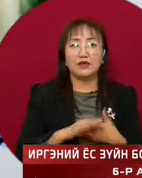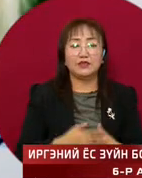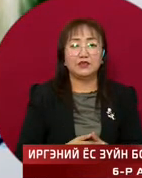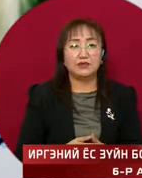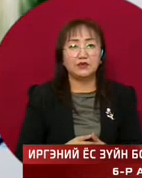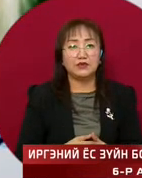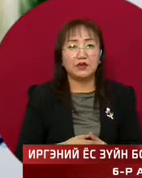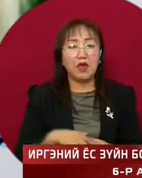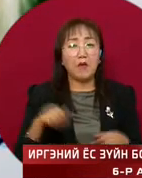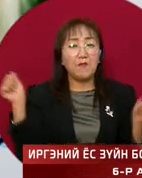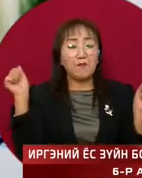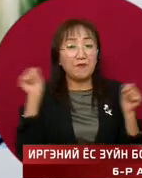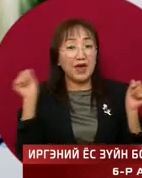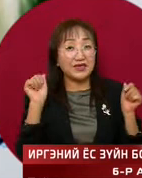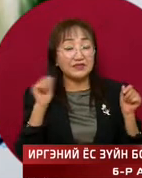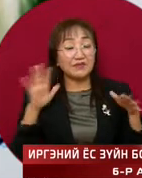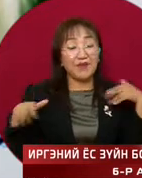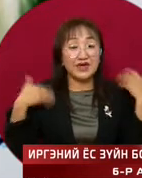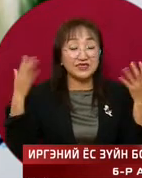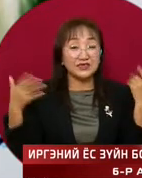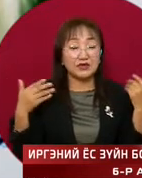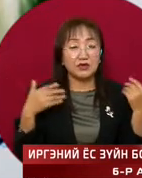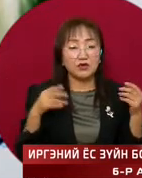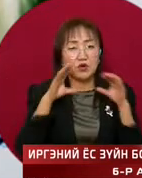цэнгэл уу гашуугаа хуваалцсан.